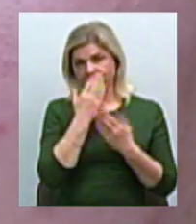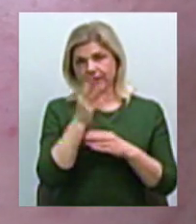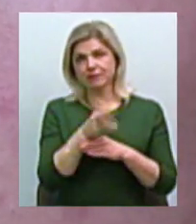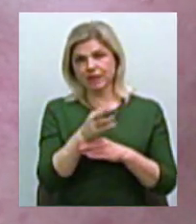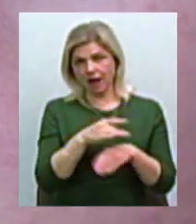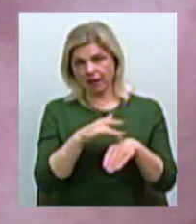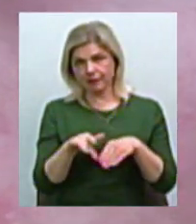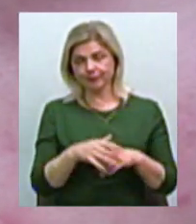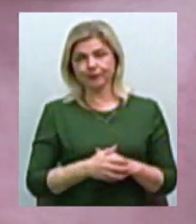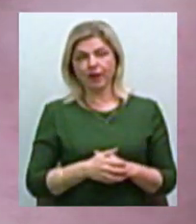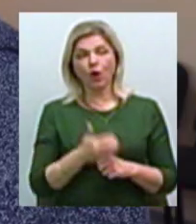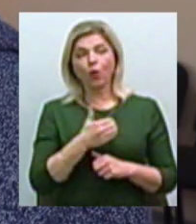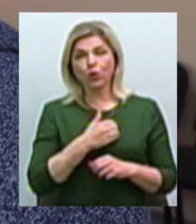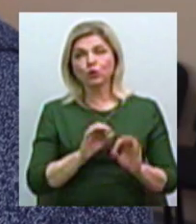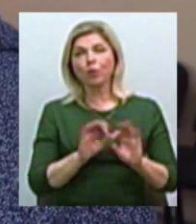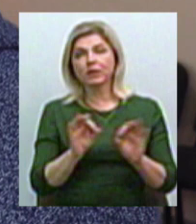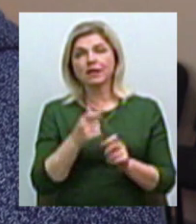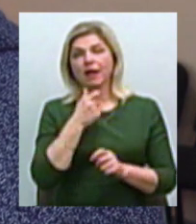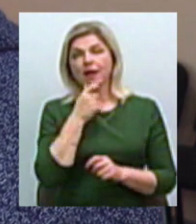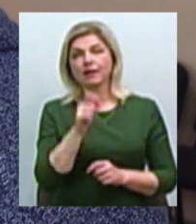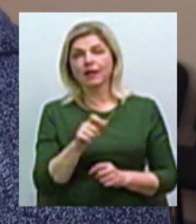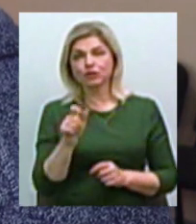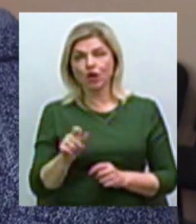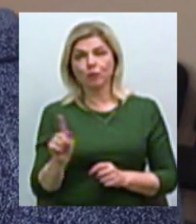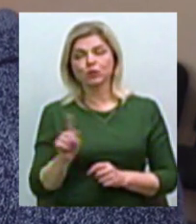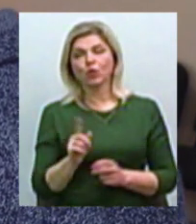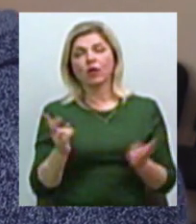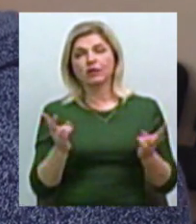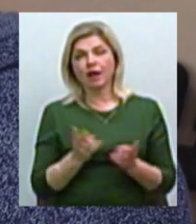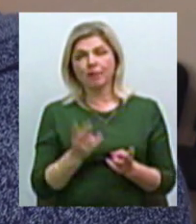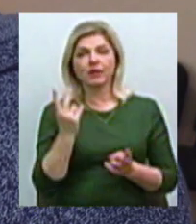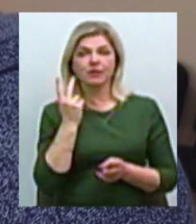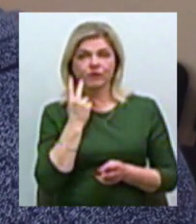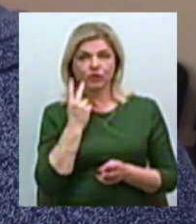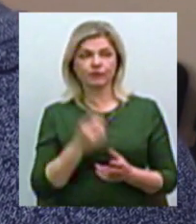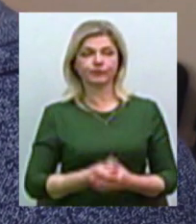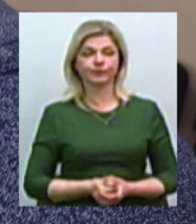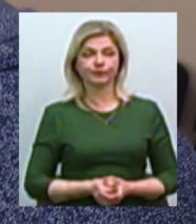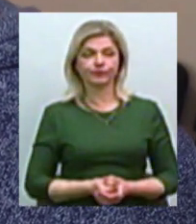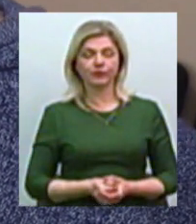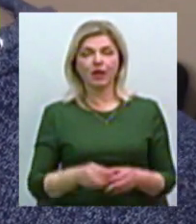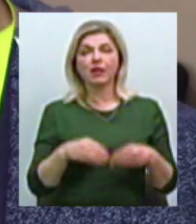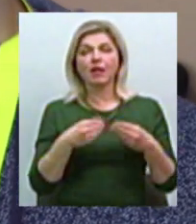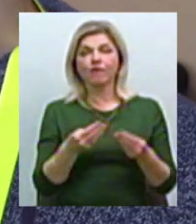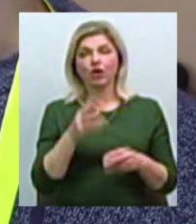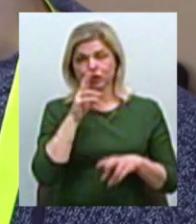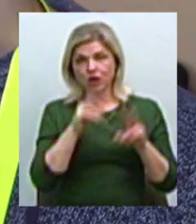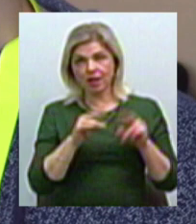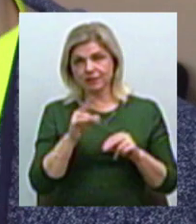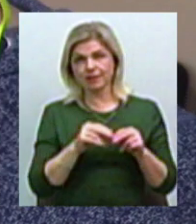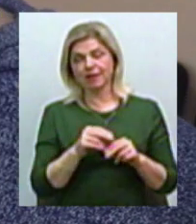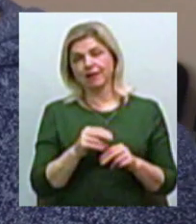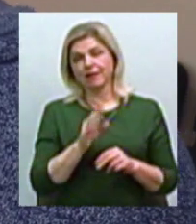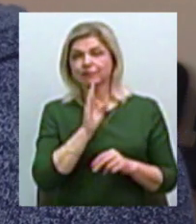хотів донести до глядачів, що треба завжди давати шанс другій половинці